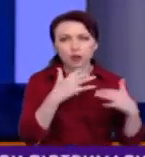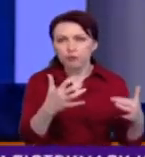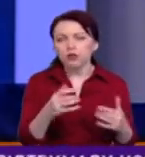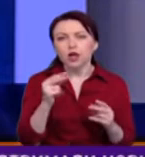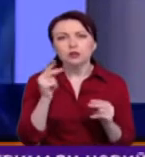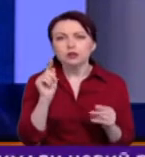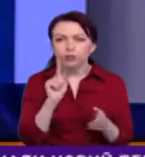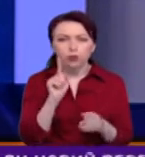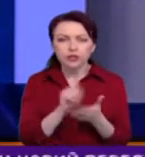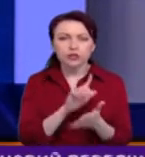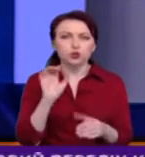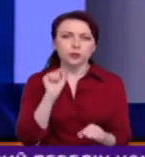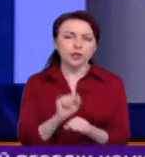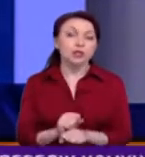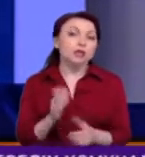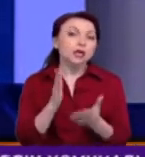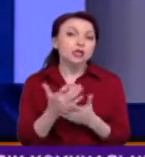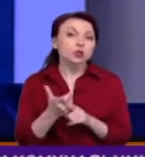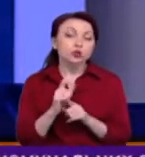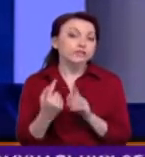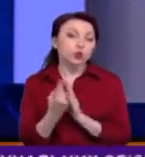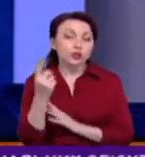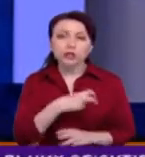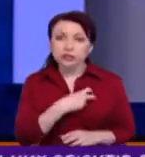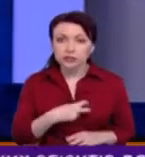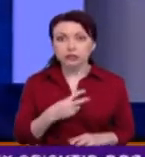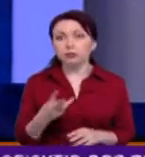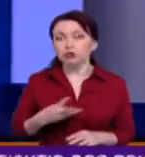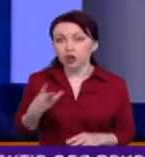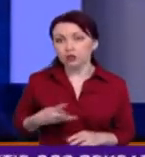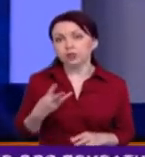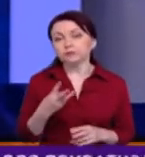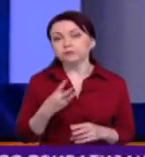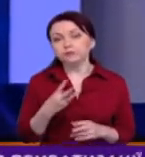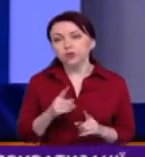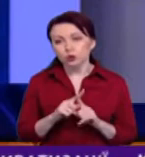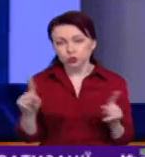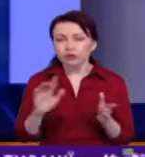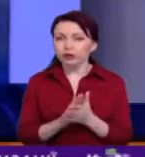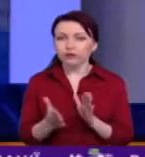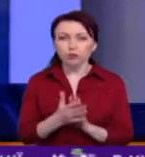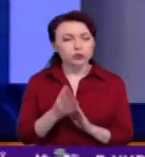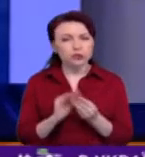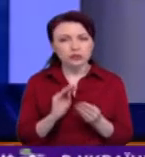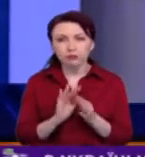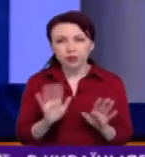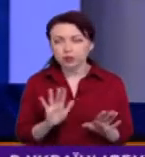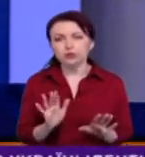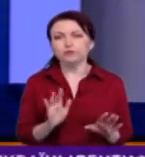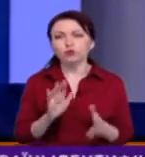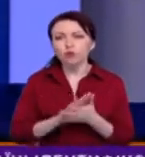повинен зупинятися, хоча є дуже високий ризик і бажання, особливо в умовах нестабільності, в